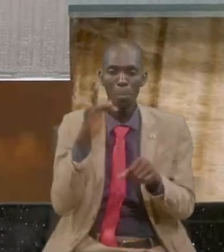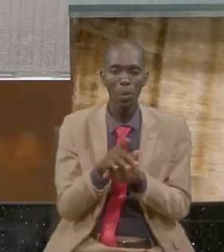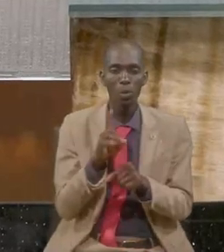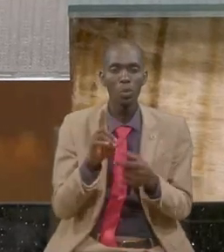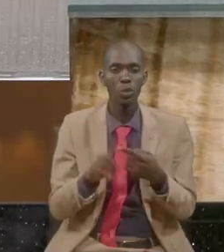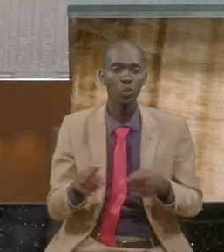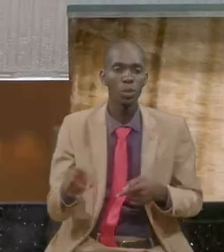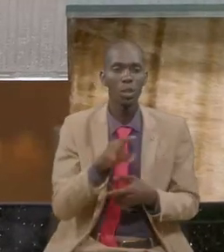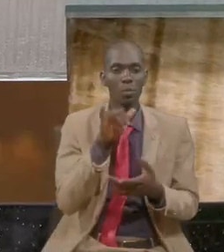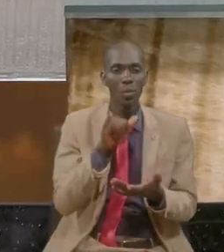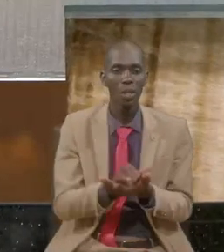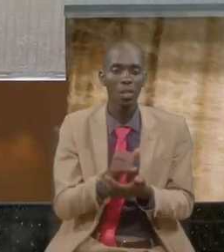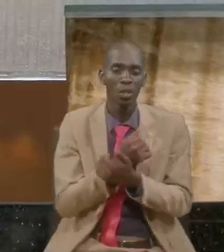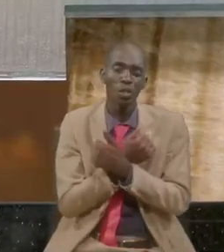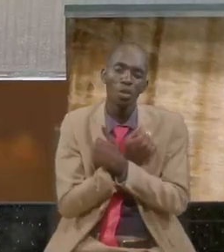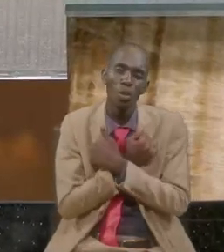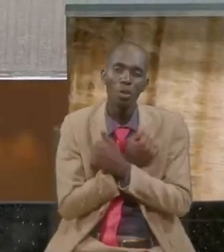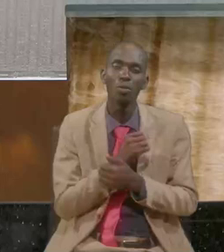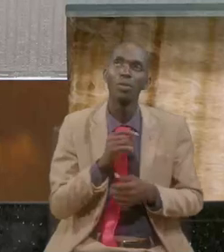l'aiment?